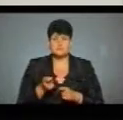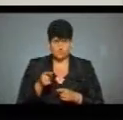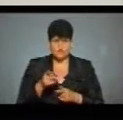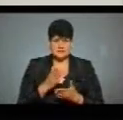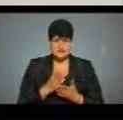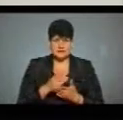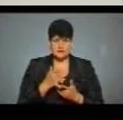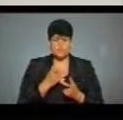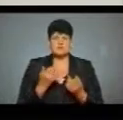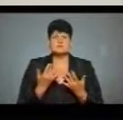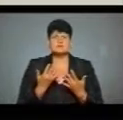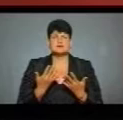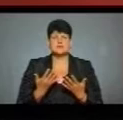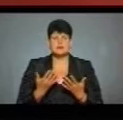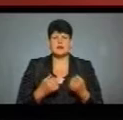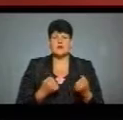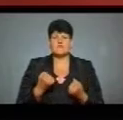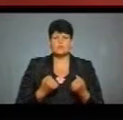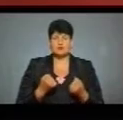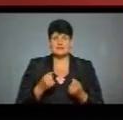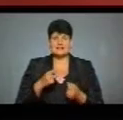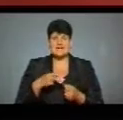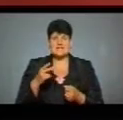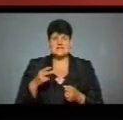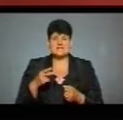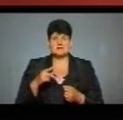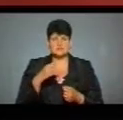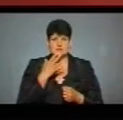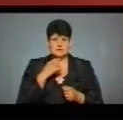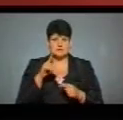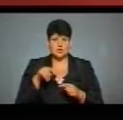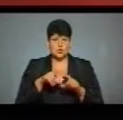інформація про те, скільки автомобілів на єврономерах не розмитнені?